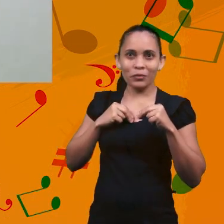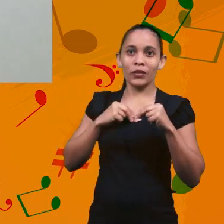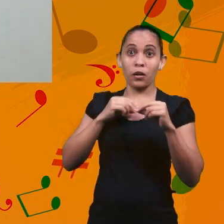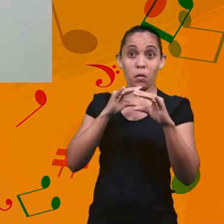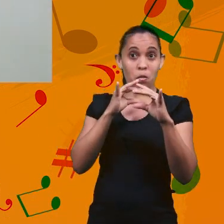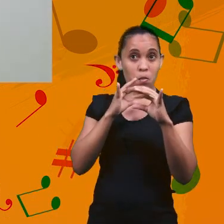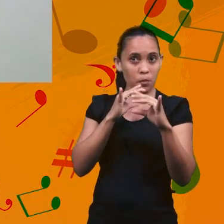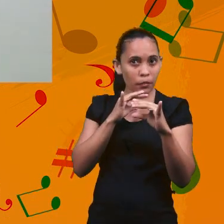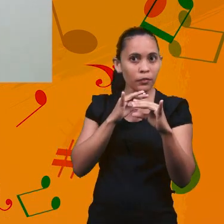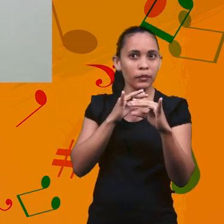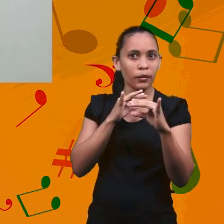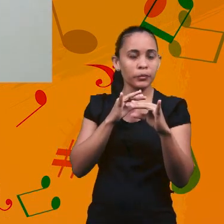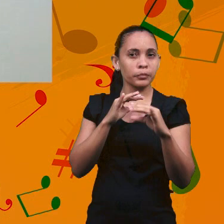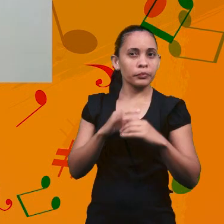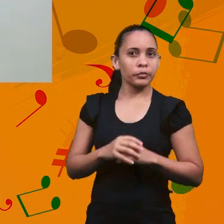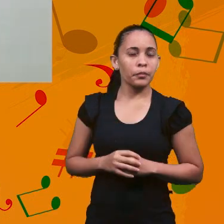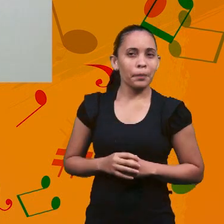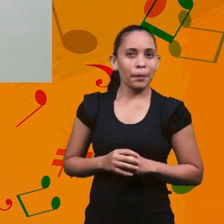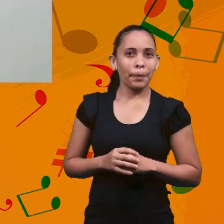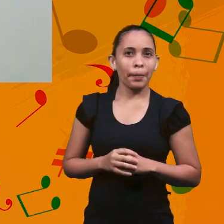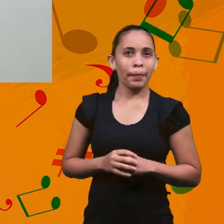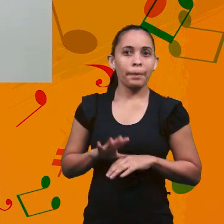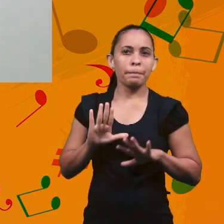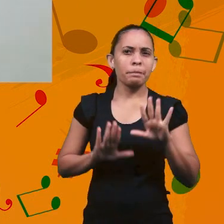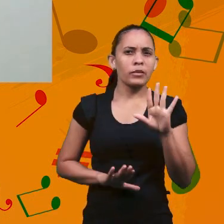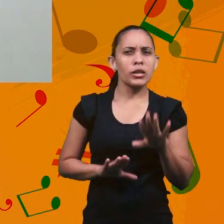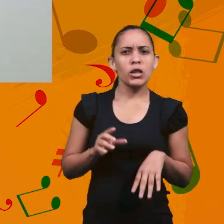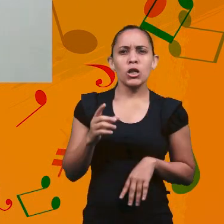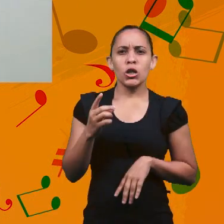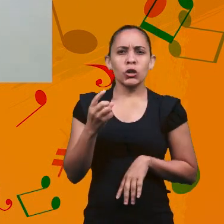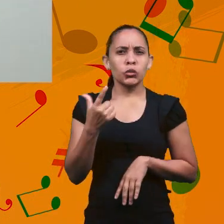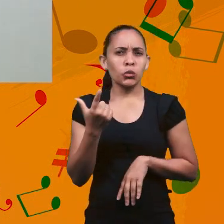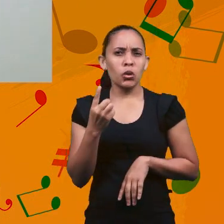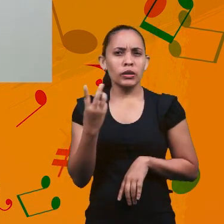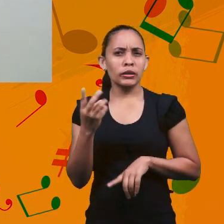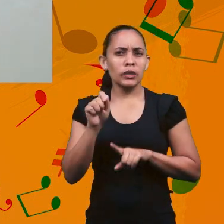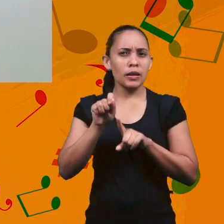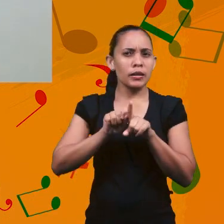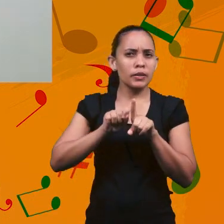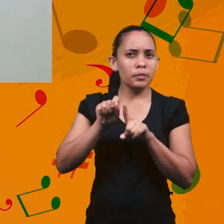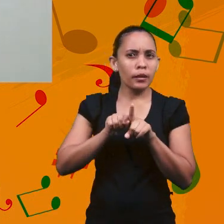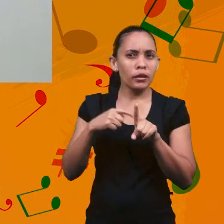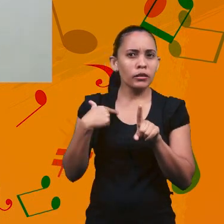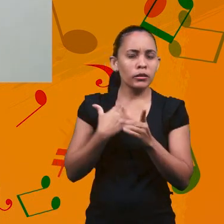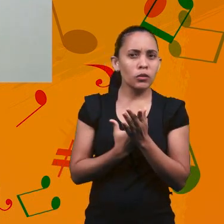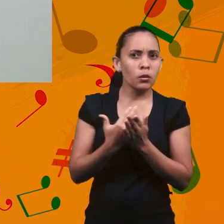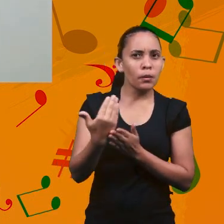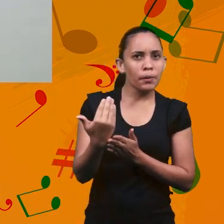laissé garder pendant quelques temps. Et après 2-3 mois, à peu près,